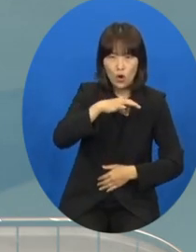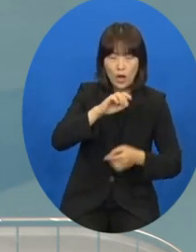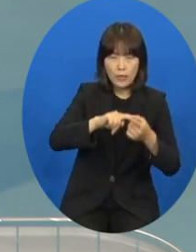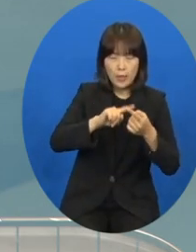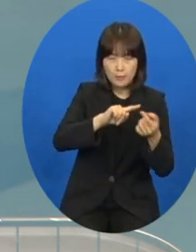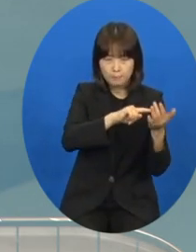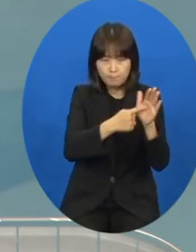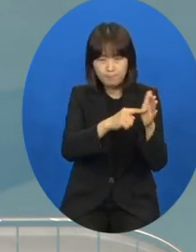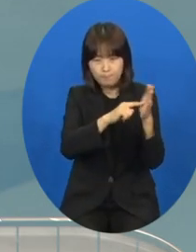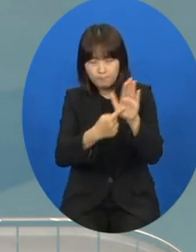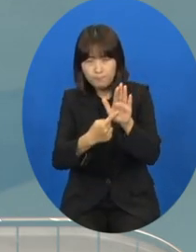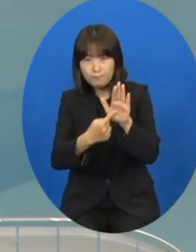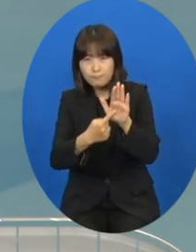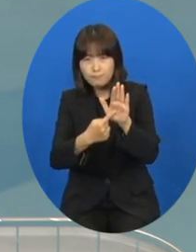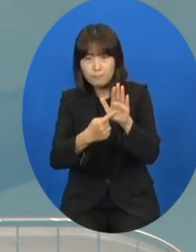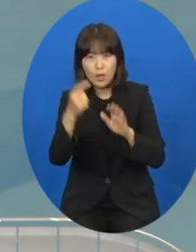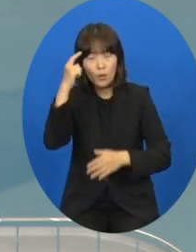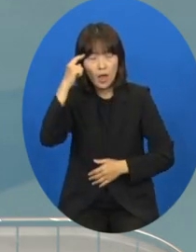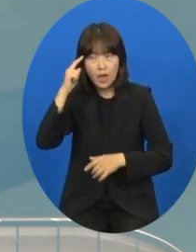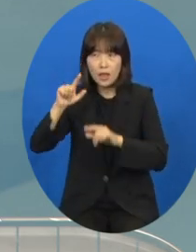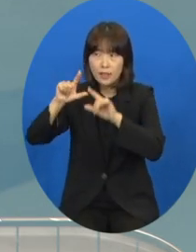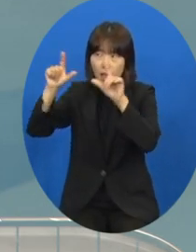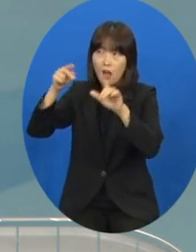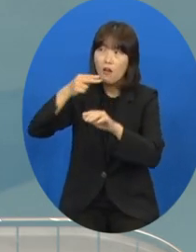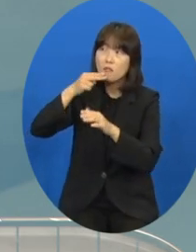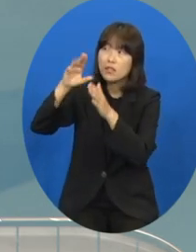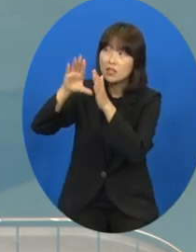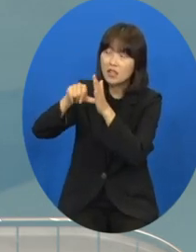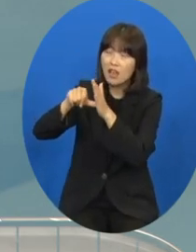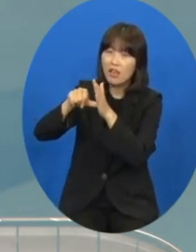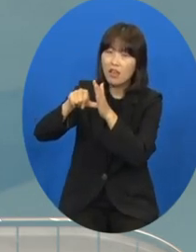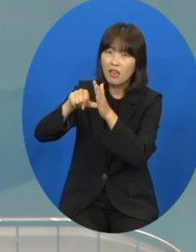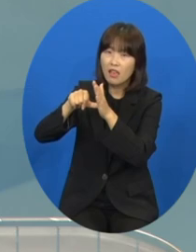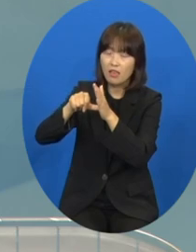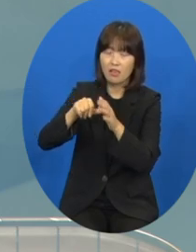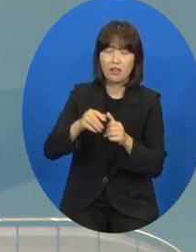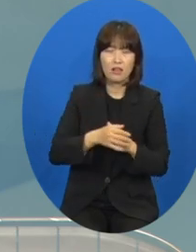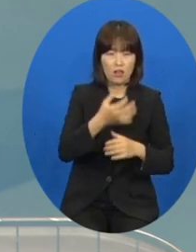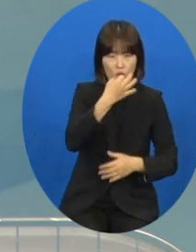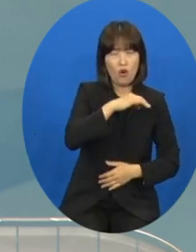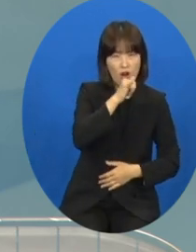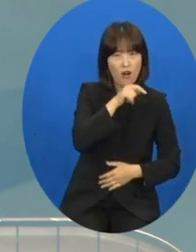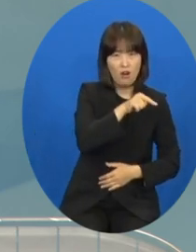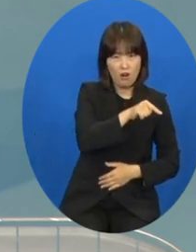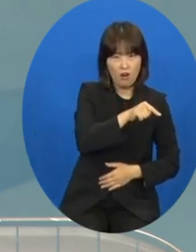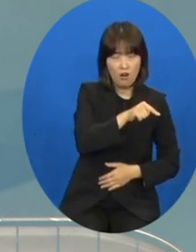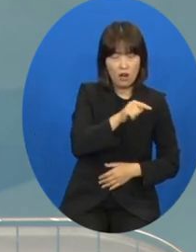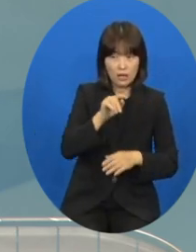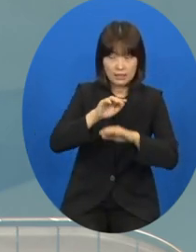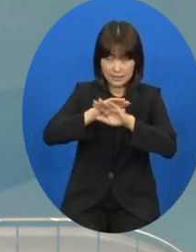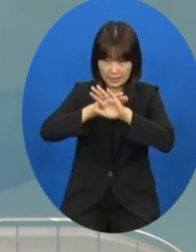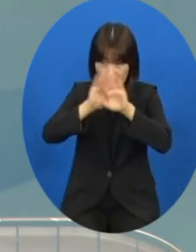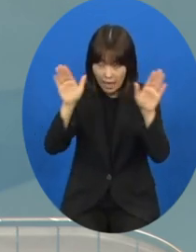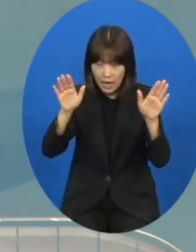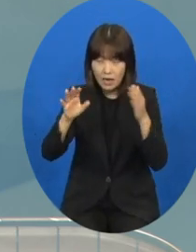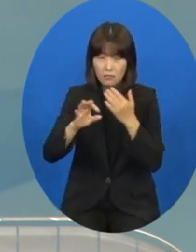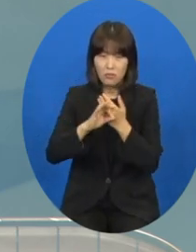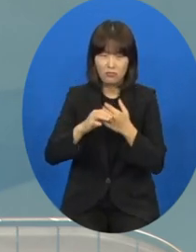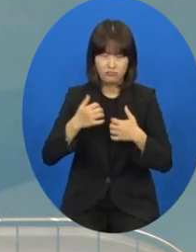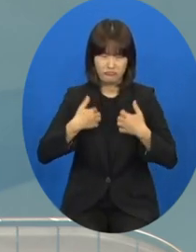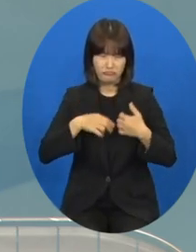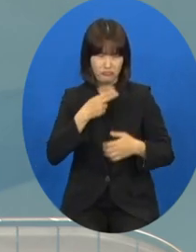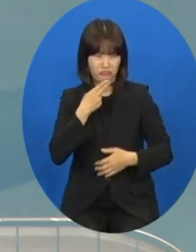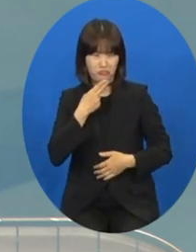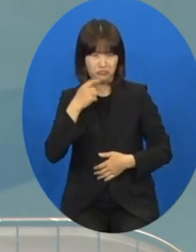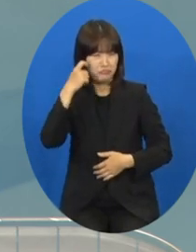수 있는 것도 태양이 없어야만 그렇게 되는 거예요. 낮에 하면 세상 없이 재미없는 것이 될